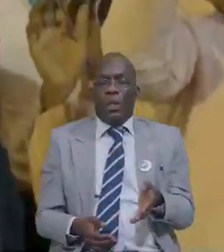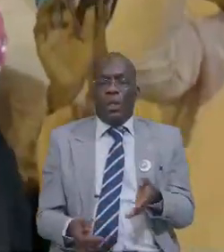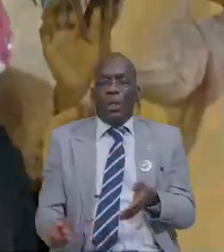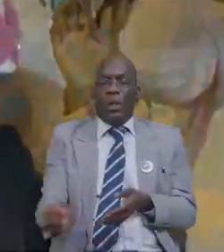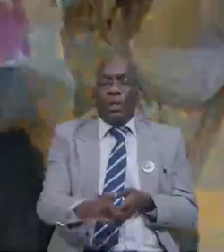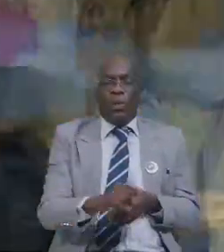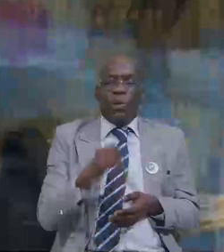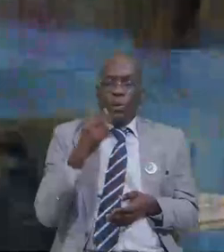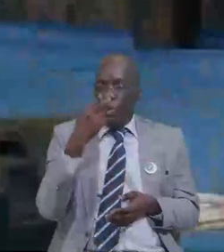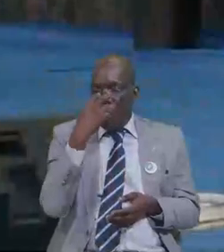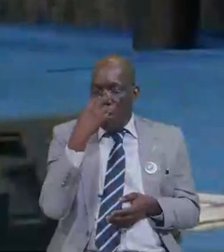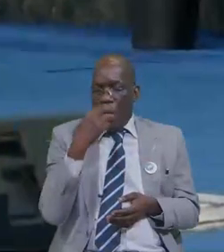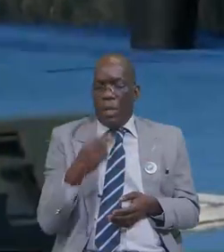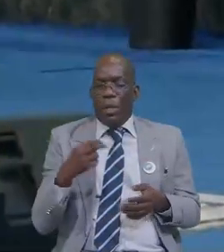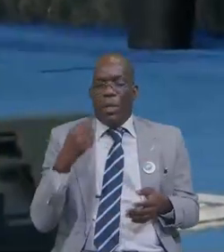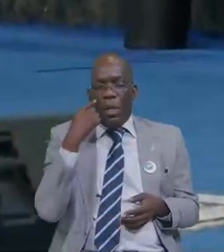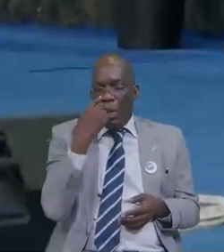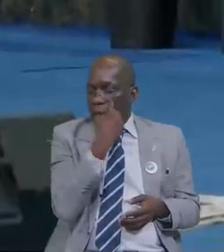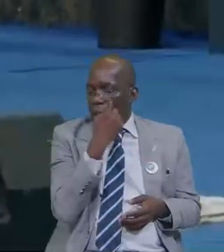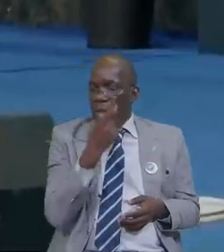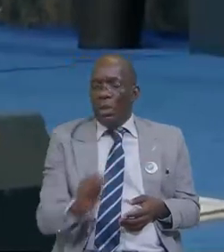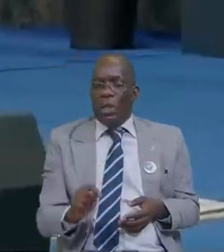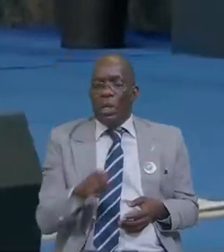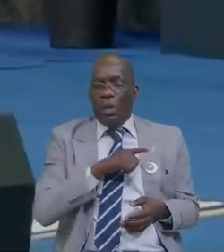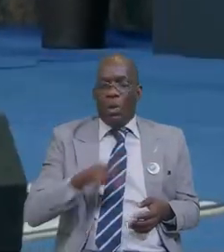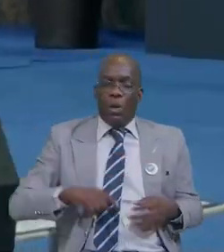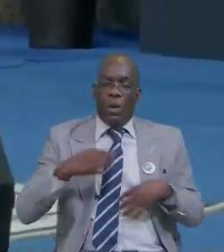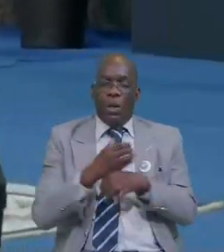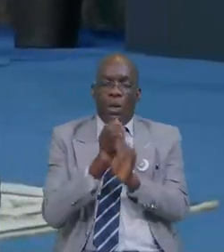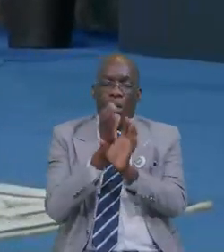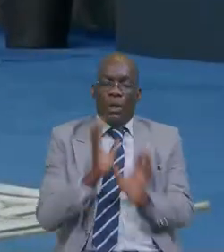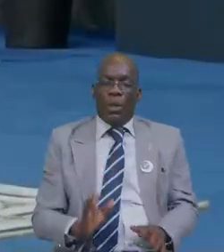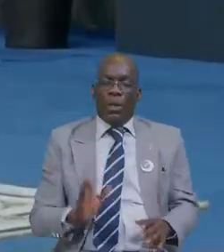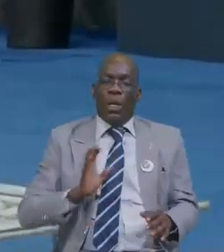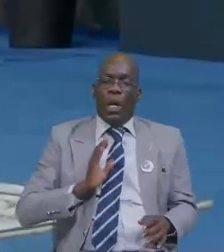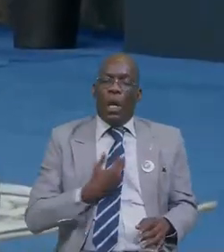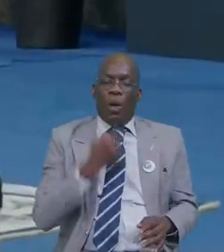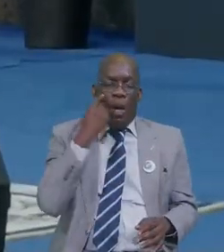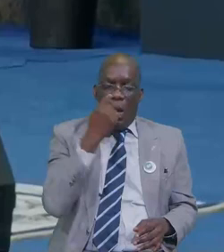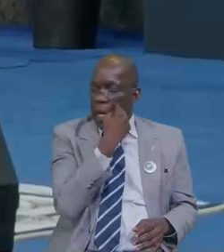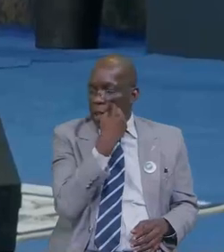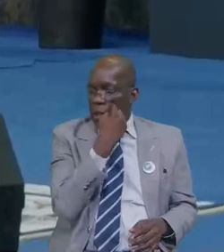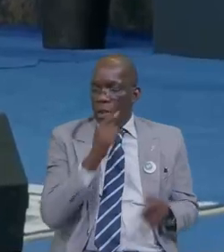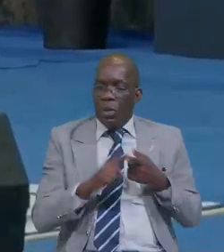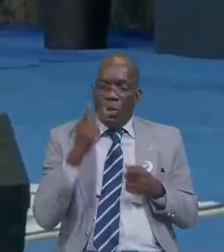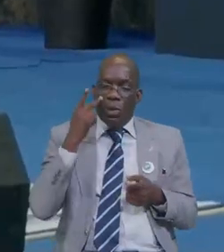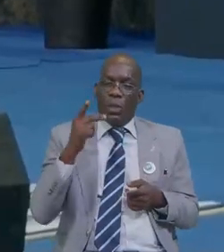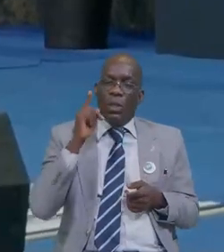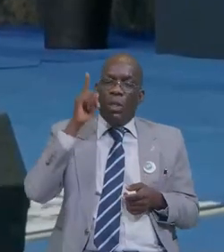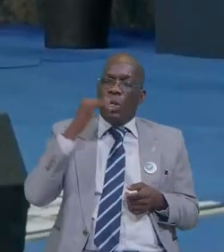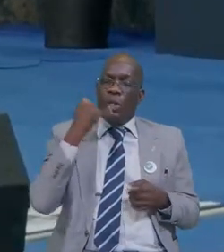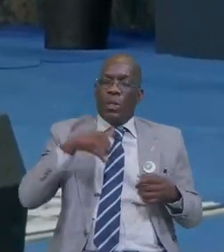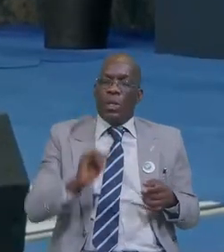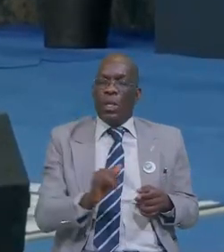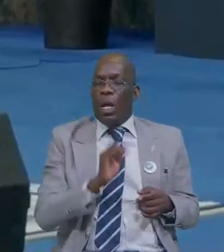Ces yeux aveugles, le Seigneur a créé nos yeux pour voir et il est toujours le créateur